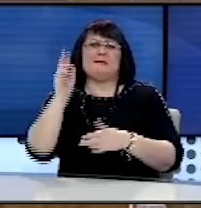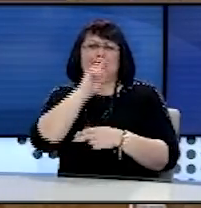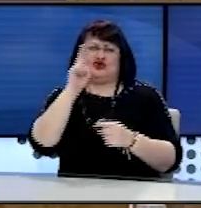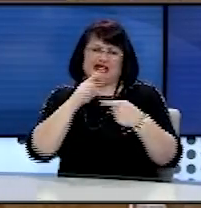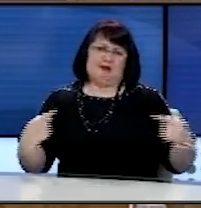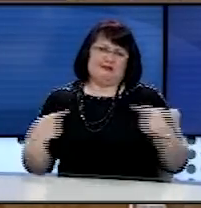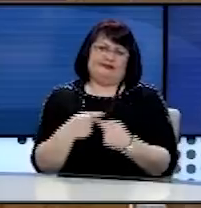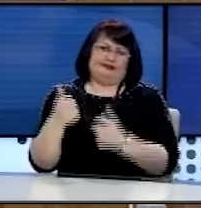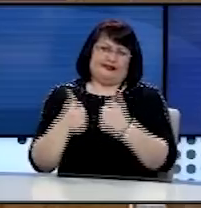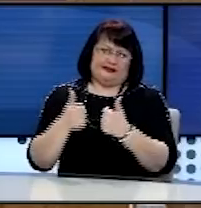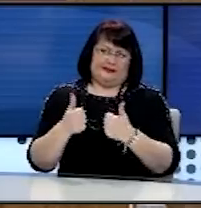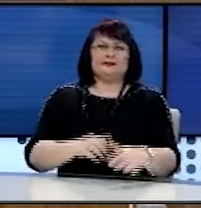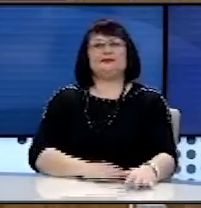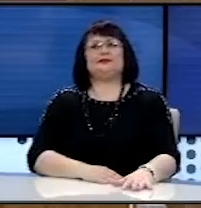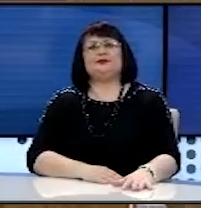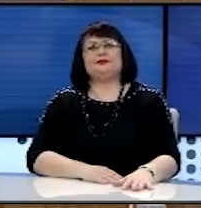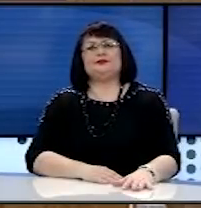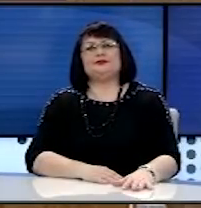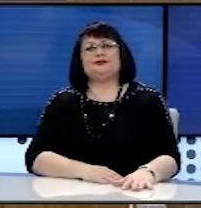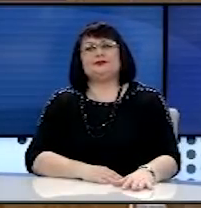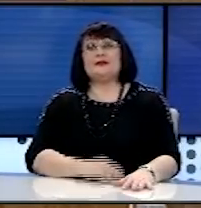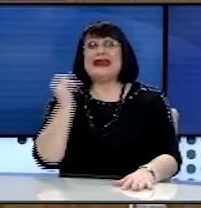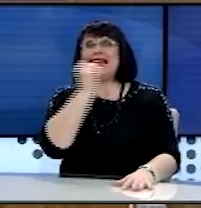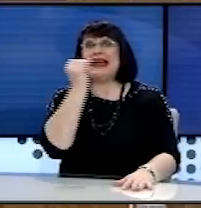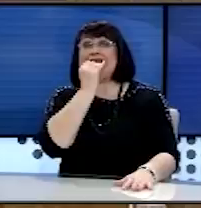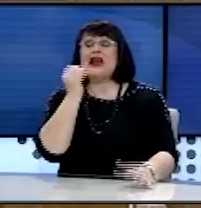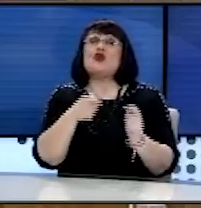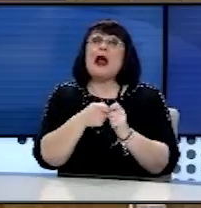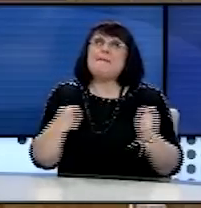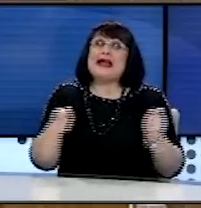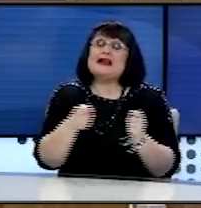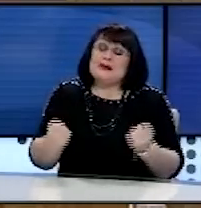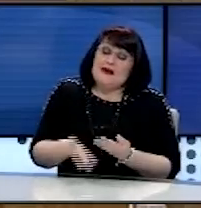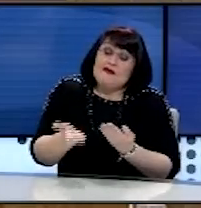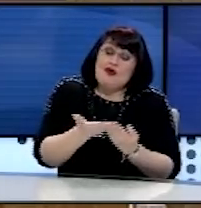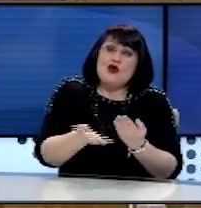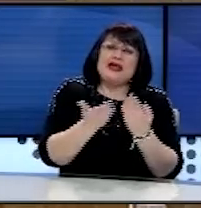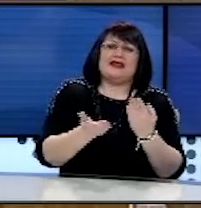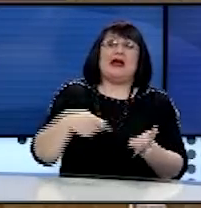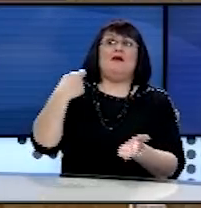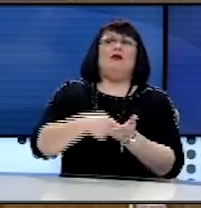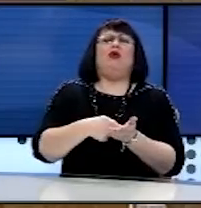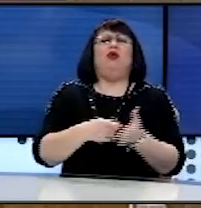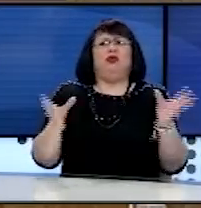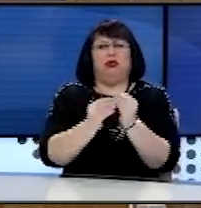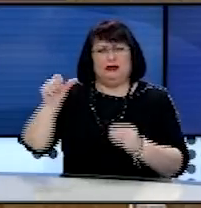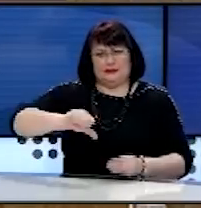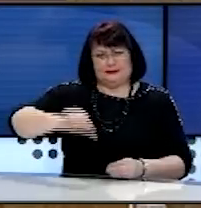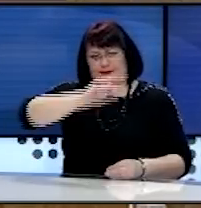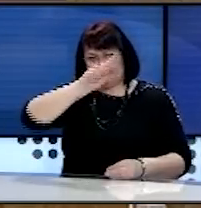Ρωσία. Απαιτώντας άμεσα μέτρα ανακούφισης, όπως είναι η κατάργηση των φόρων στα